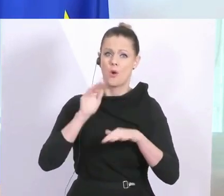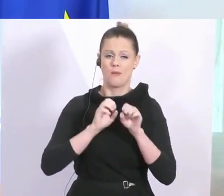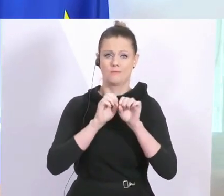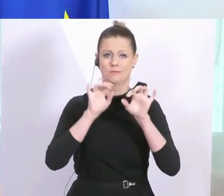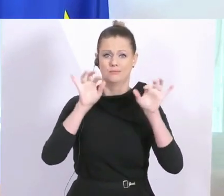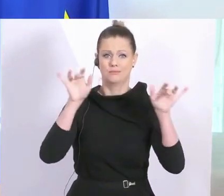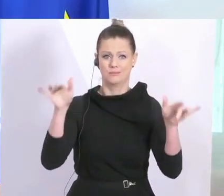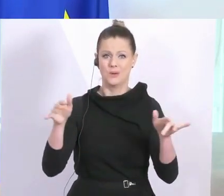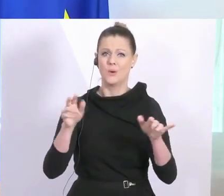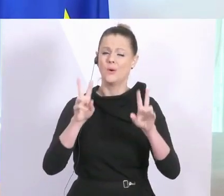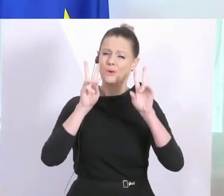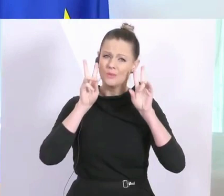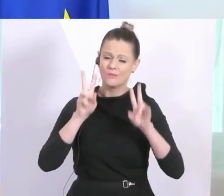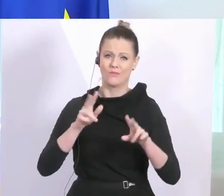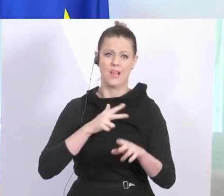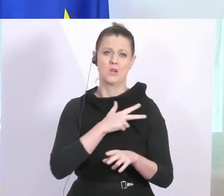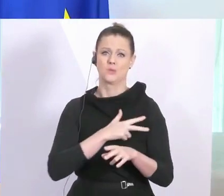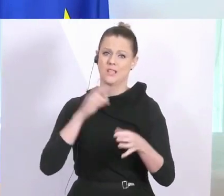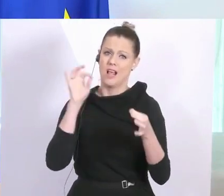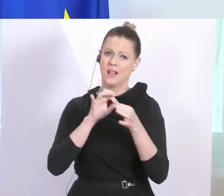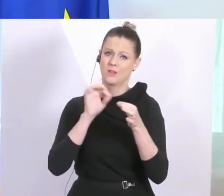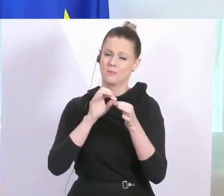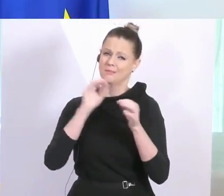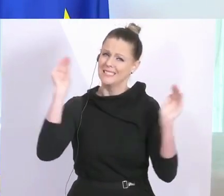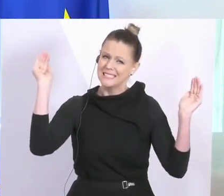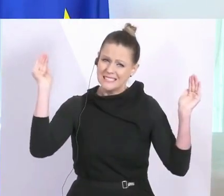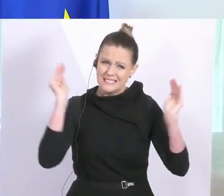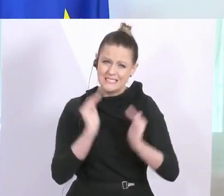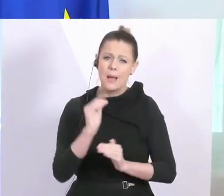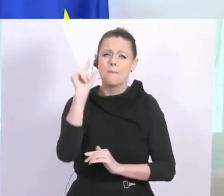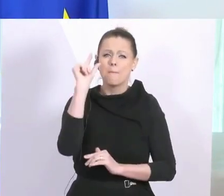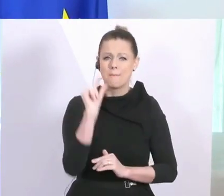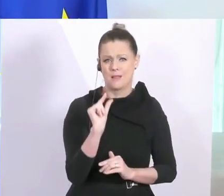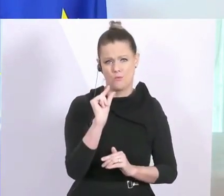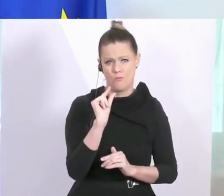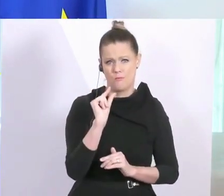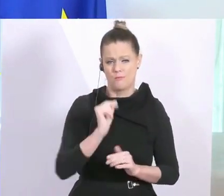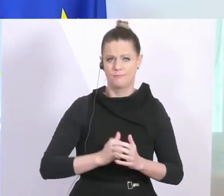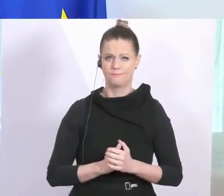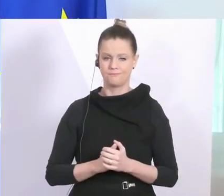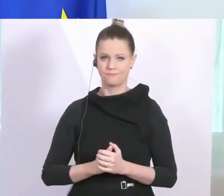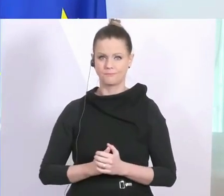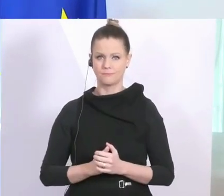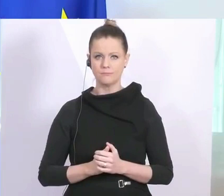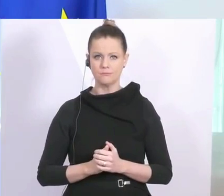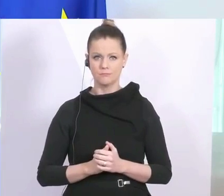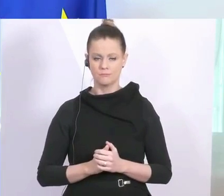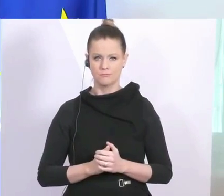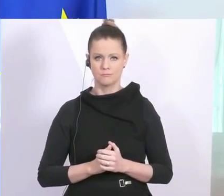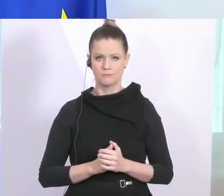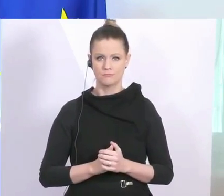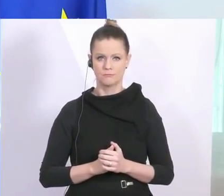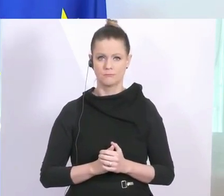sozialen Kontakte wirklich weiterhin auf ein Minimum zu reduzieren. Zusätzlich zu den